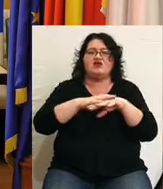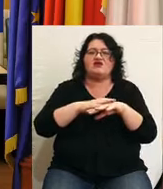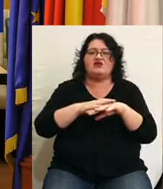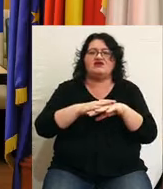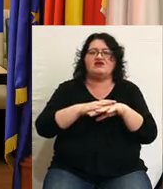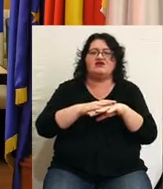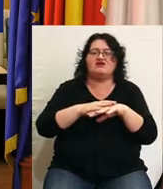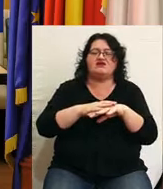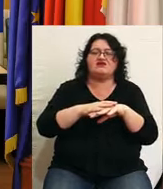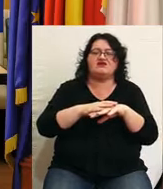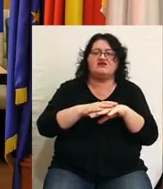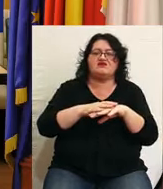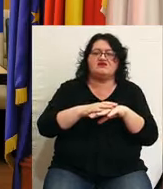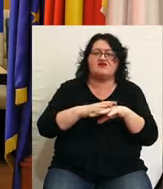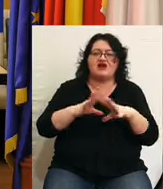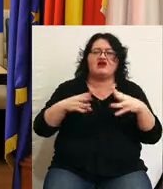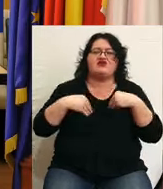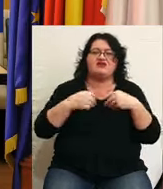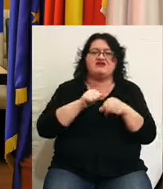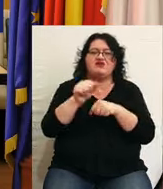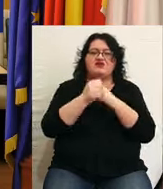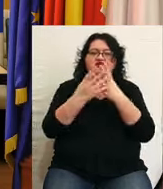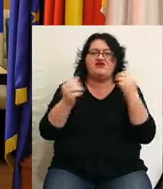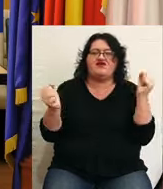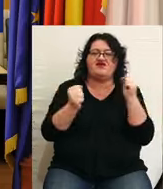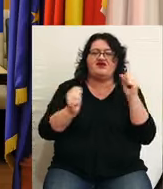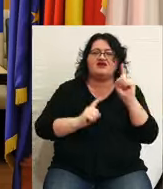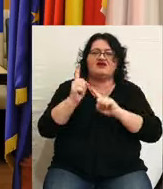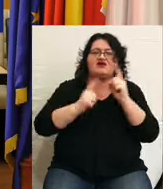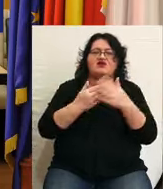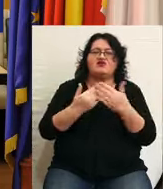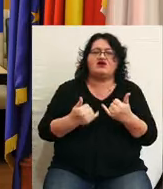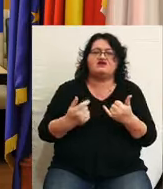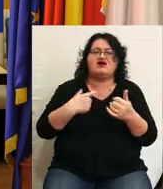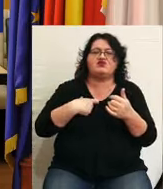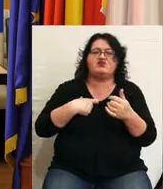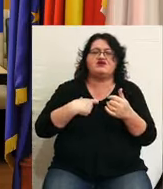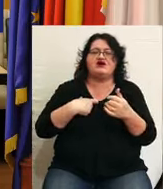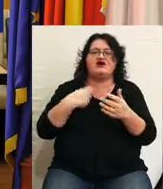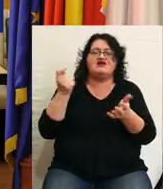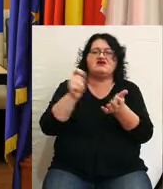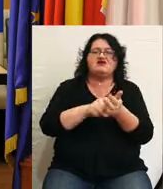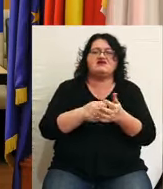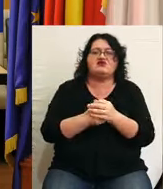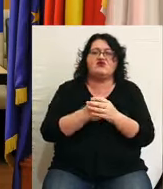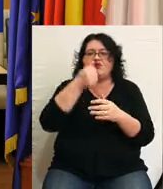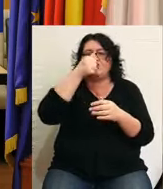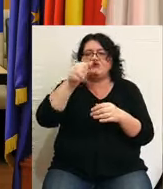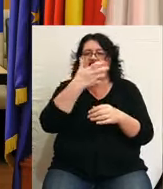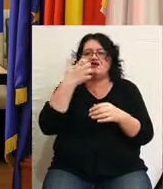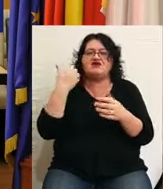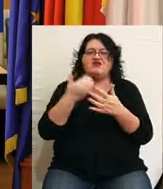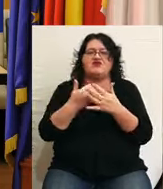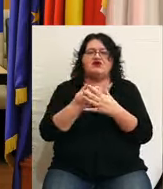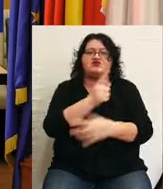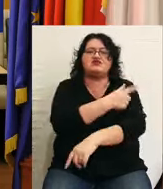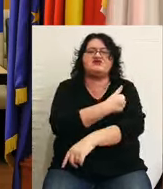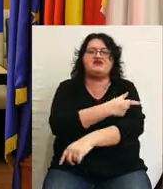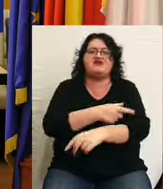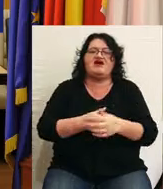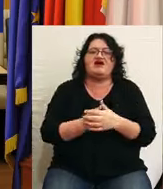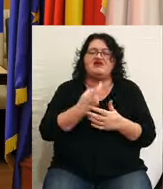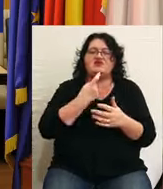sta săptămâni întregi în frig eu, dacă pentru asta aș putea să cumpăr o zi de căldură pentru un spital în